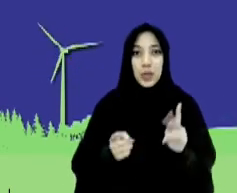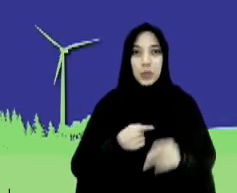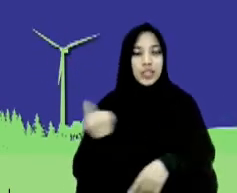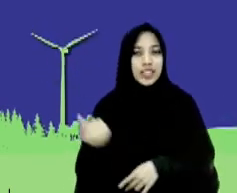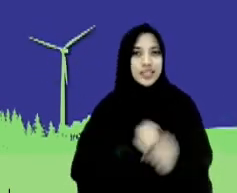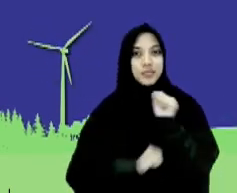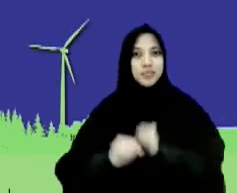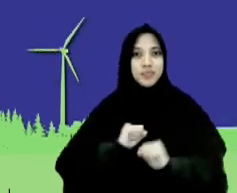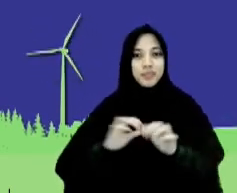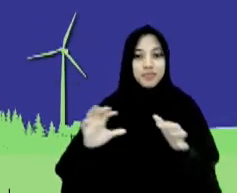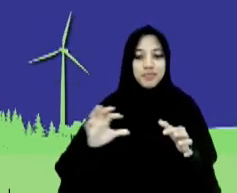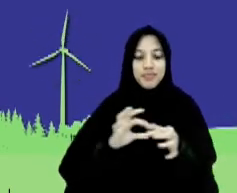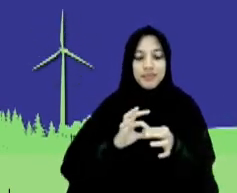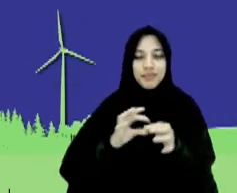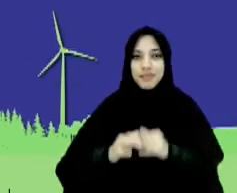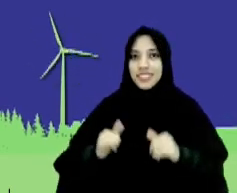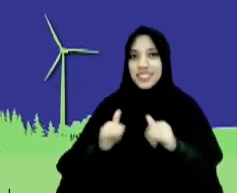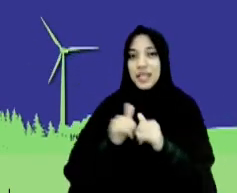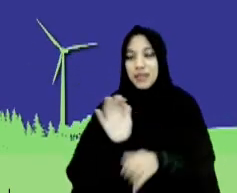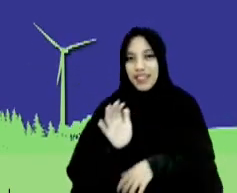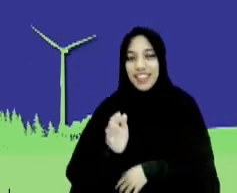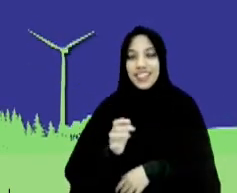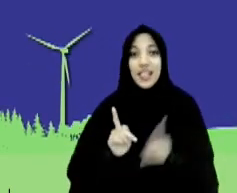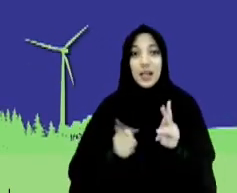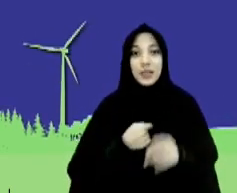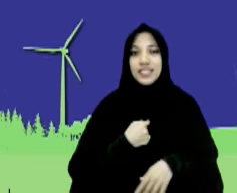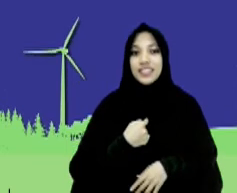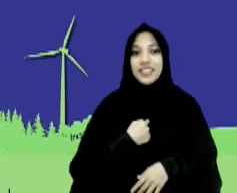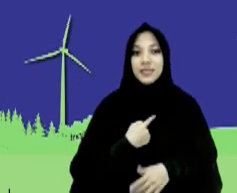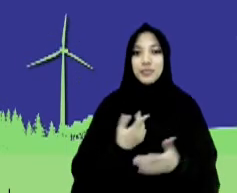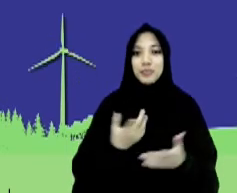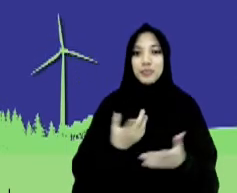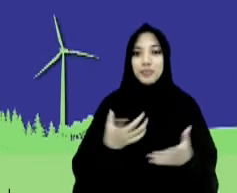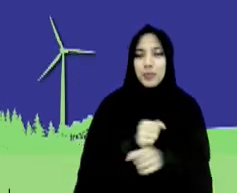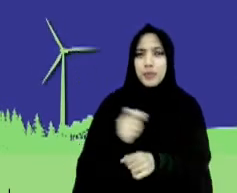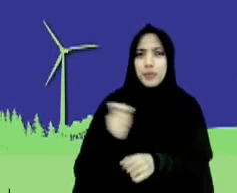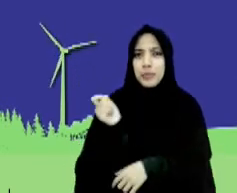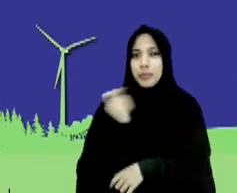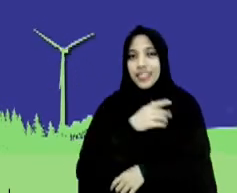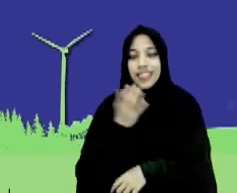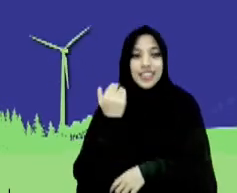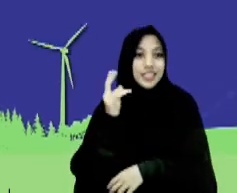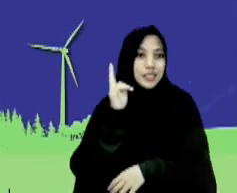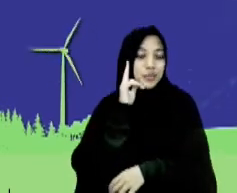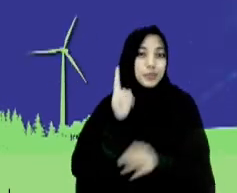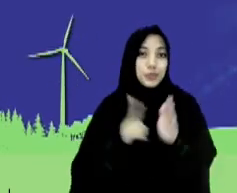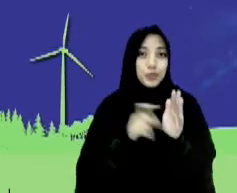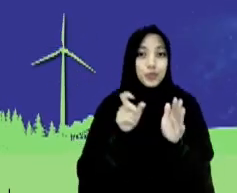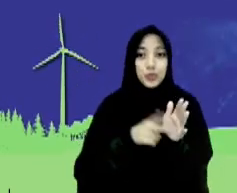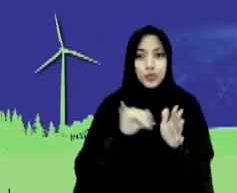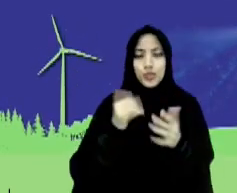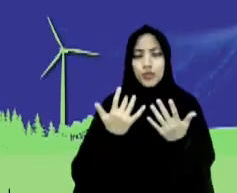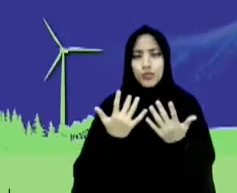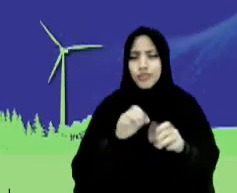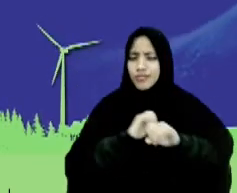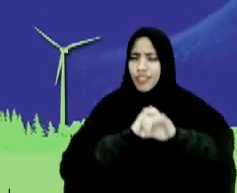bersama Nah mungkin kalau kita bisa sayaikan dengan cepat tadi Eh ibu Nuni dengan sangat komprehensif sudah